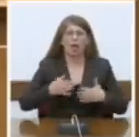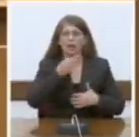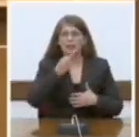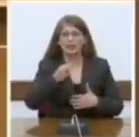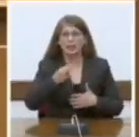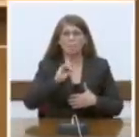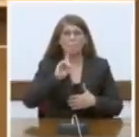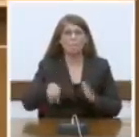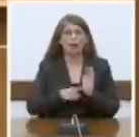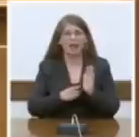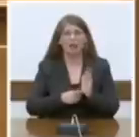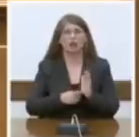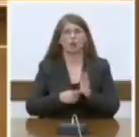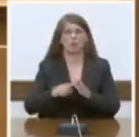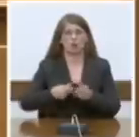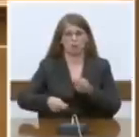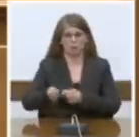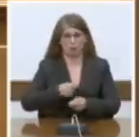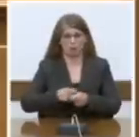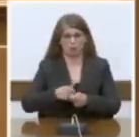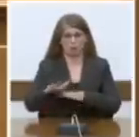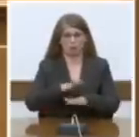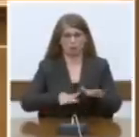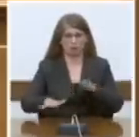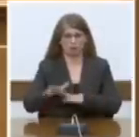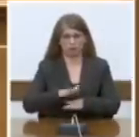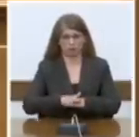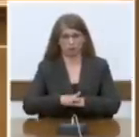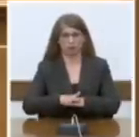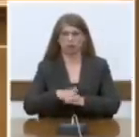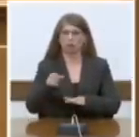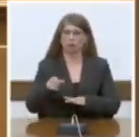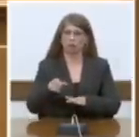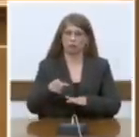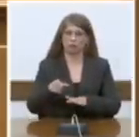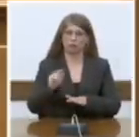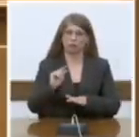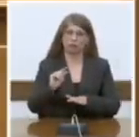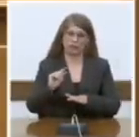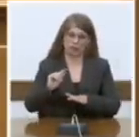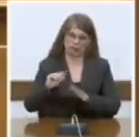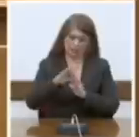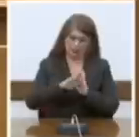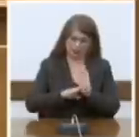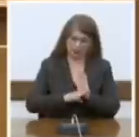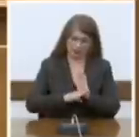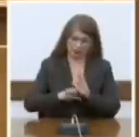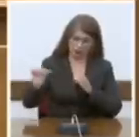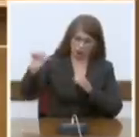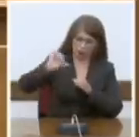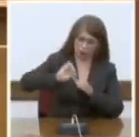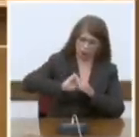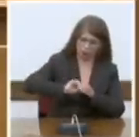λαθρεμπόριο, η νοθεία και η καταδολίευση των ηλεκτρονικών συστημάτων εις ροών νεκρών έχουν λάβει ανεξέλεγκτες